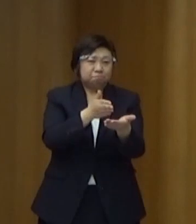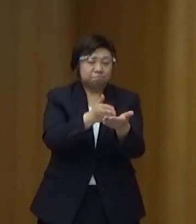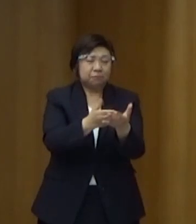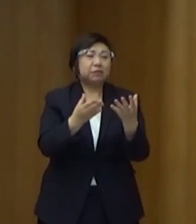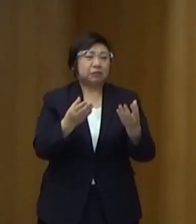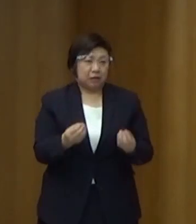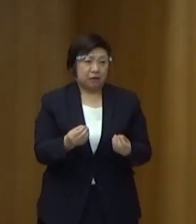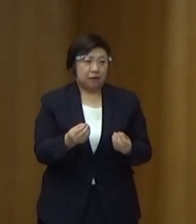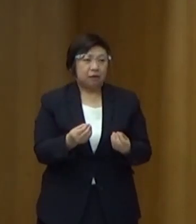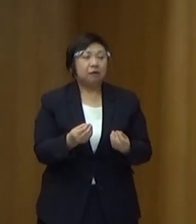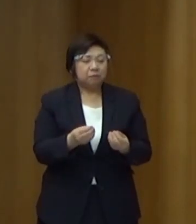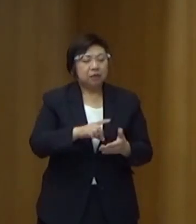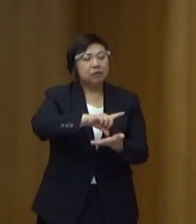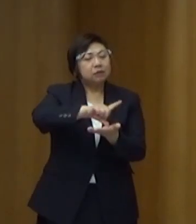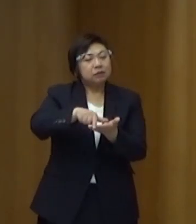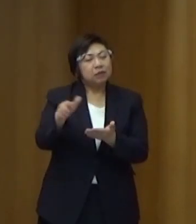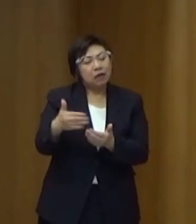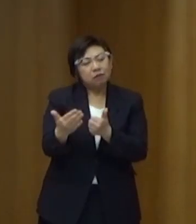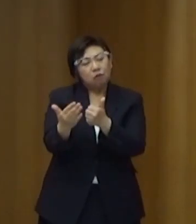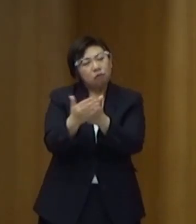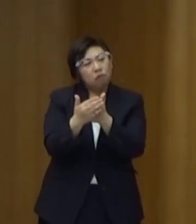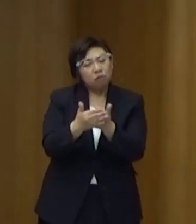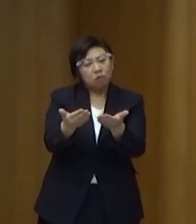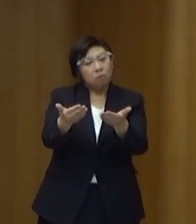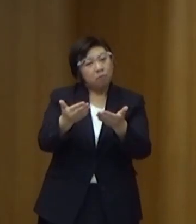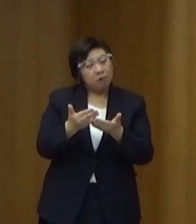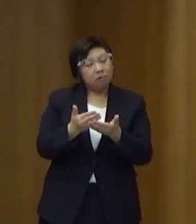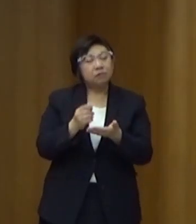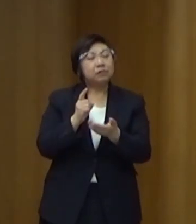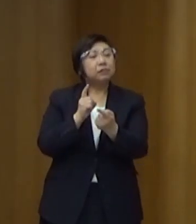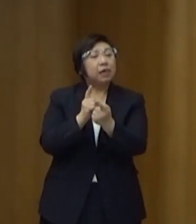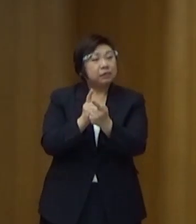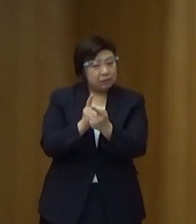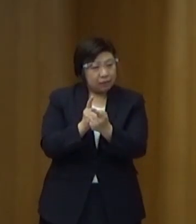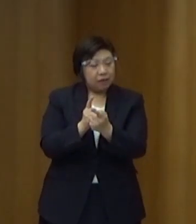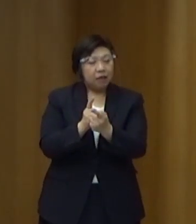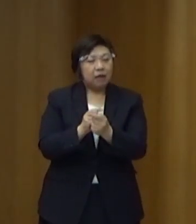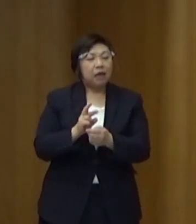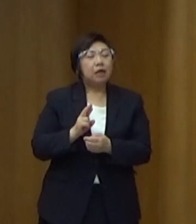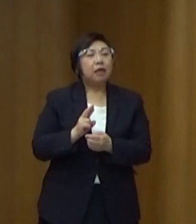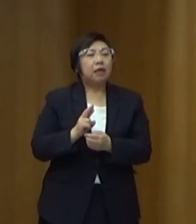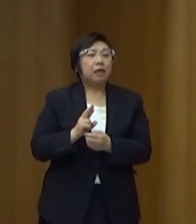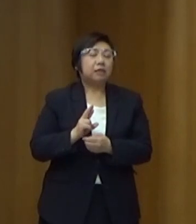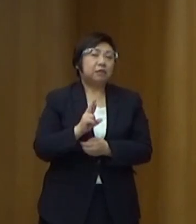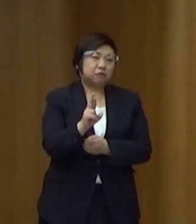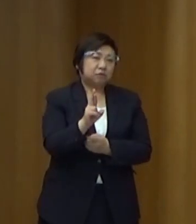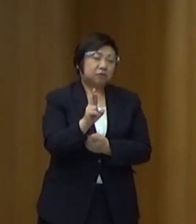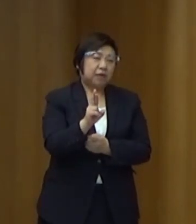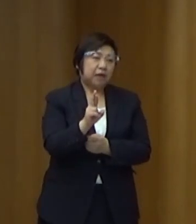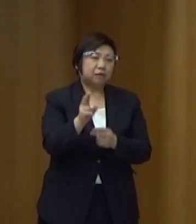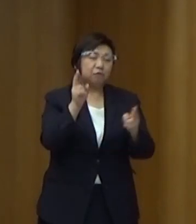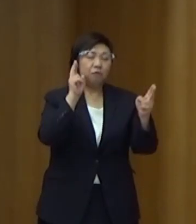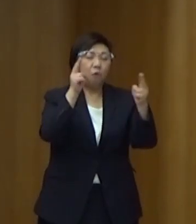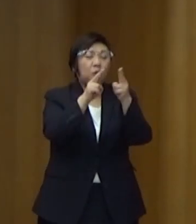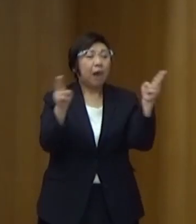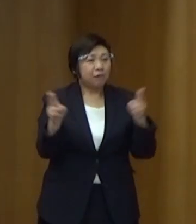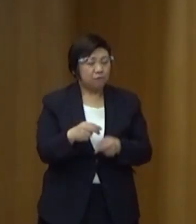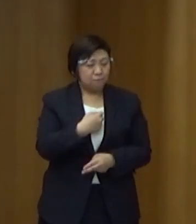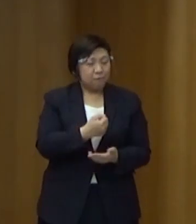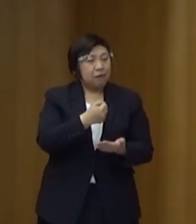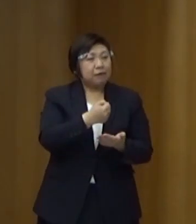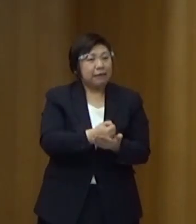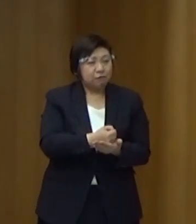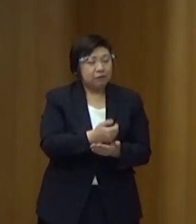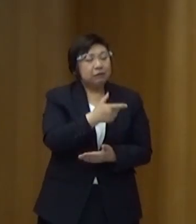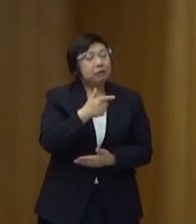か、地域からの協力や支援を受けることに対しまして鉄道事業者である JR 北海道の決意や覚悟